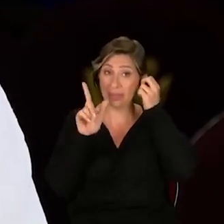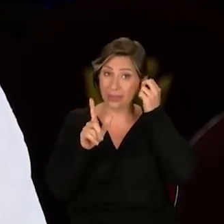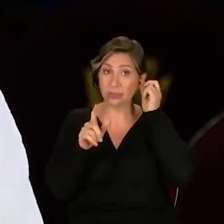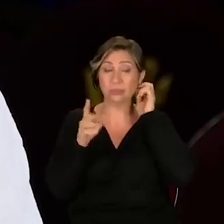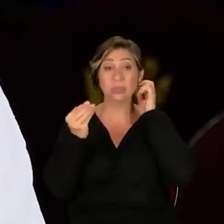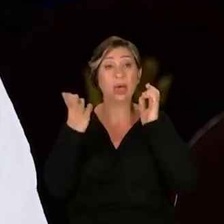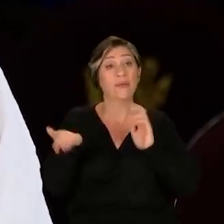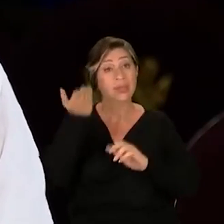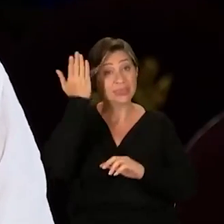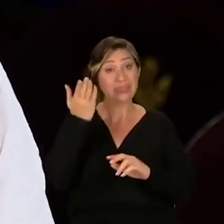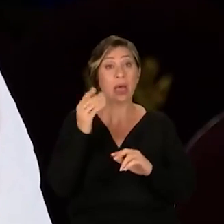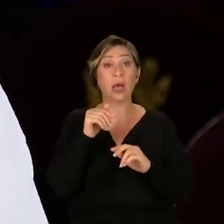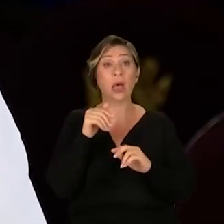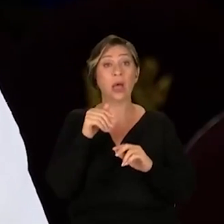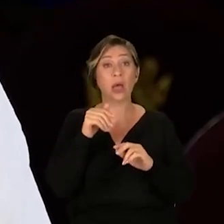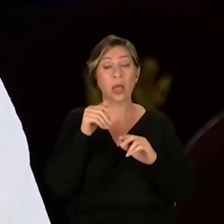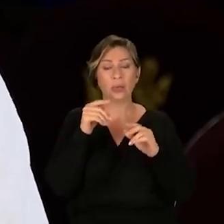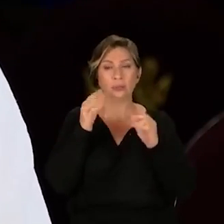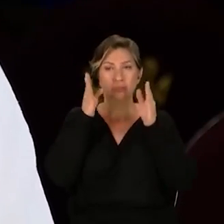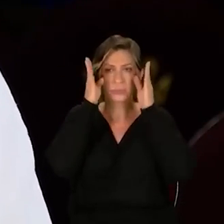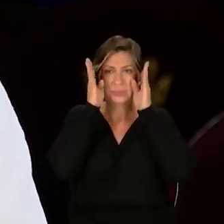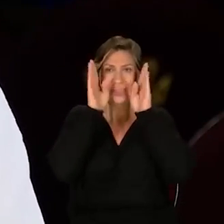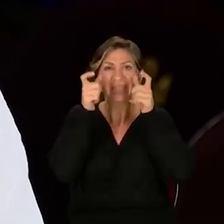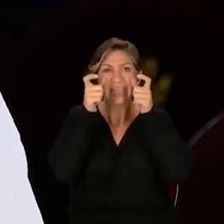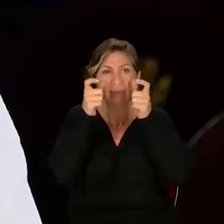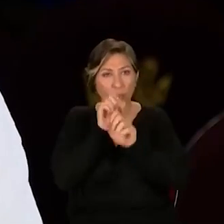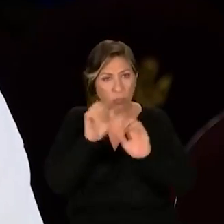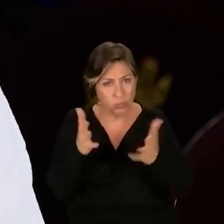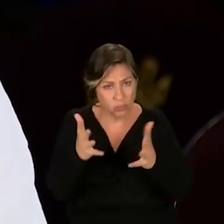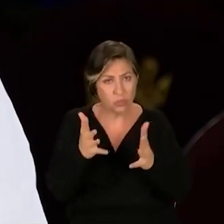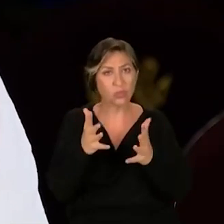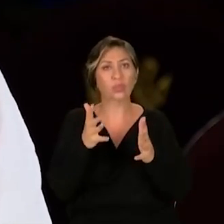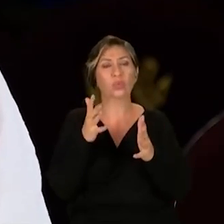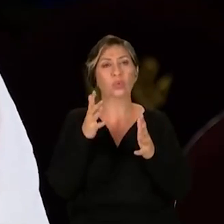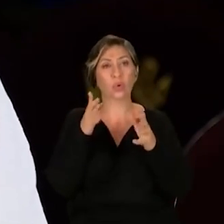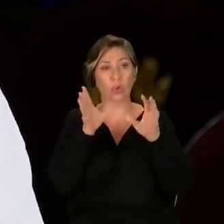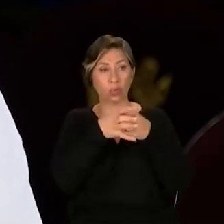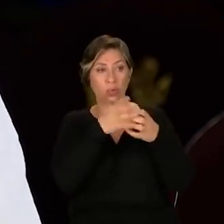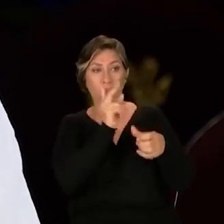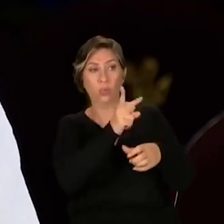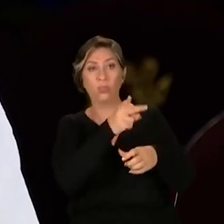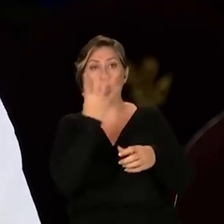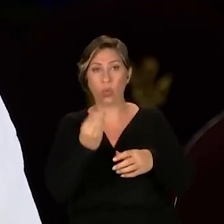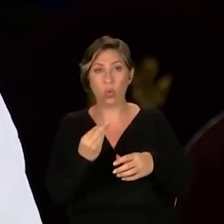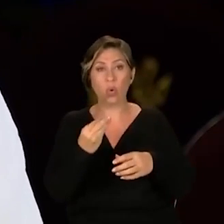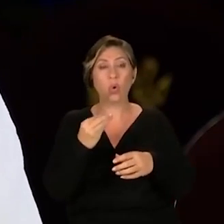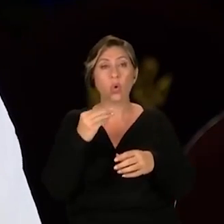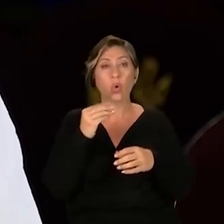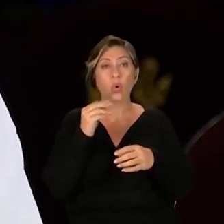çok işte obsesif kompulsif bozukluk dediğimiz grupta olan bir şey bu. Ve